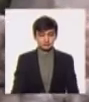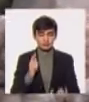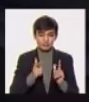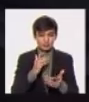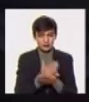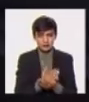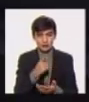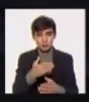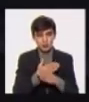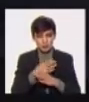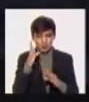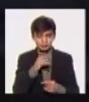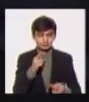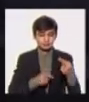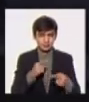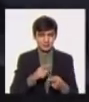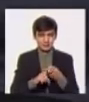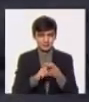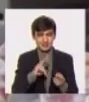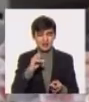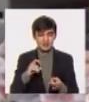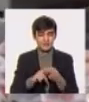Действительно ли он может помочь в борьбе с коронавирусом?